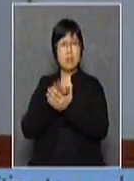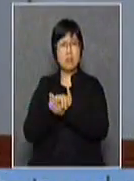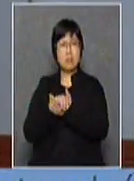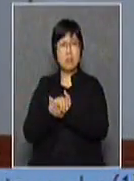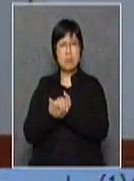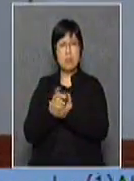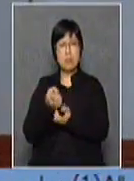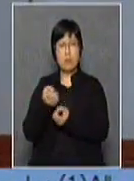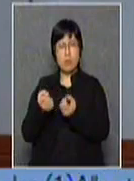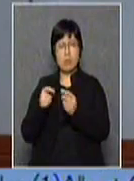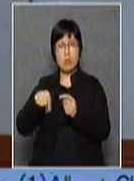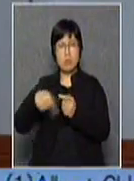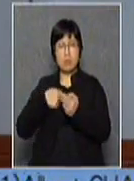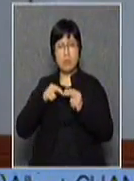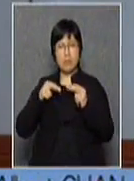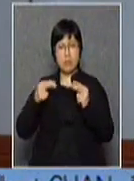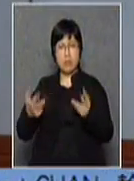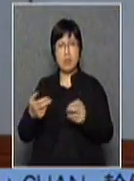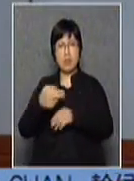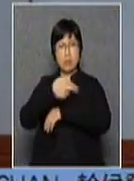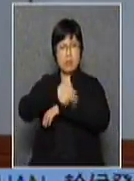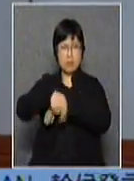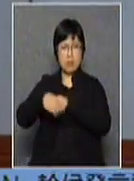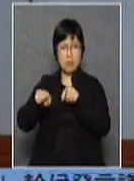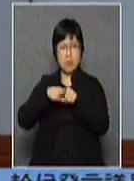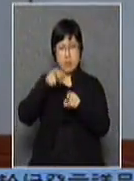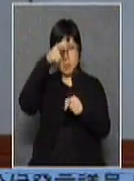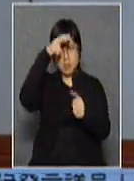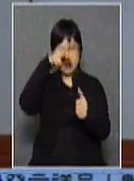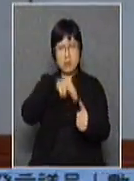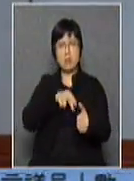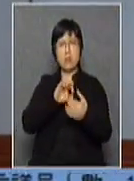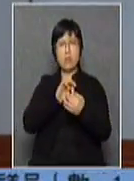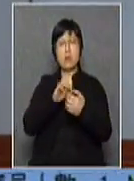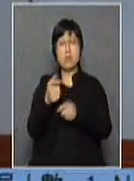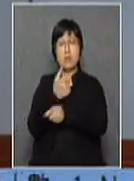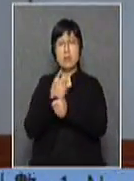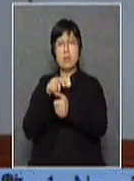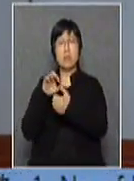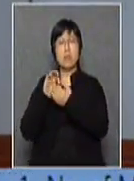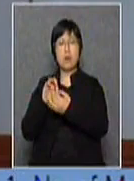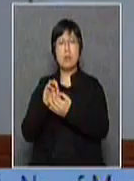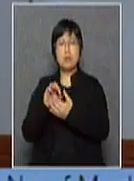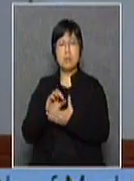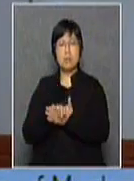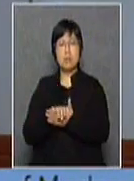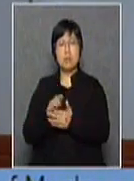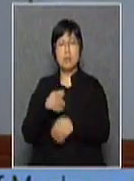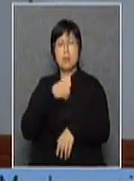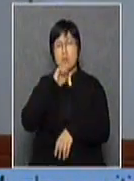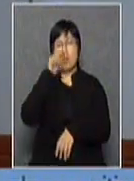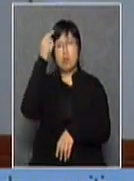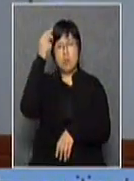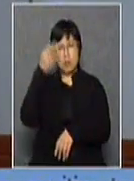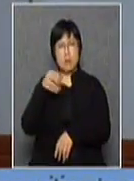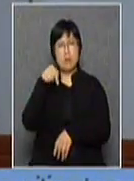嘅規劃嘅發展咧，係同呢一個政治有關，亦都同經濟有關。咁我已經喺度講過好多次啦，即係本